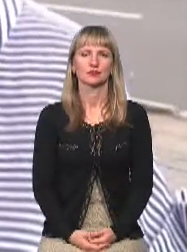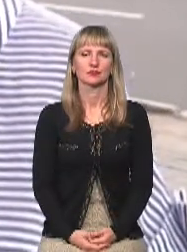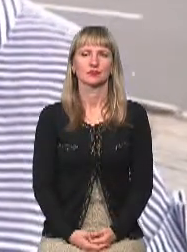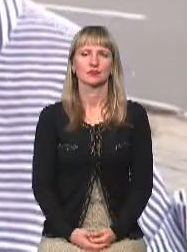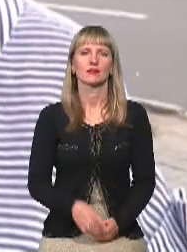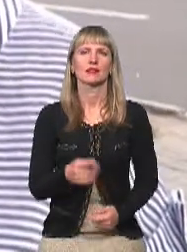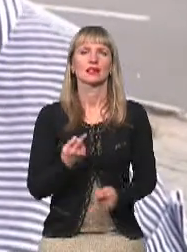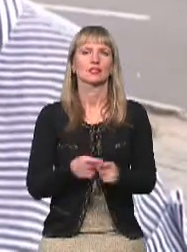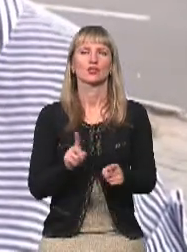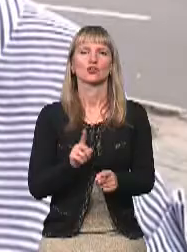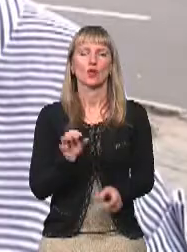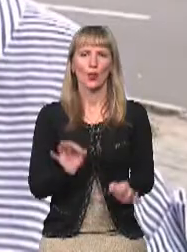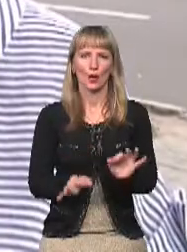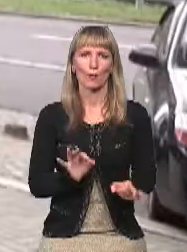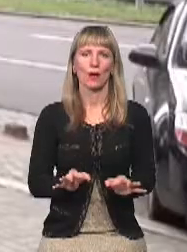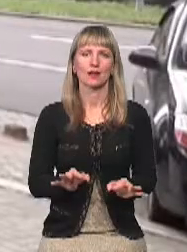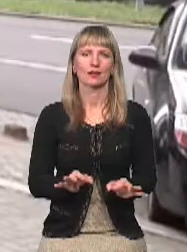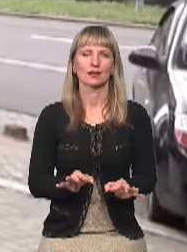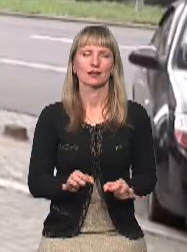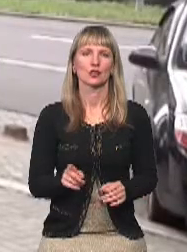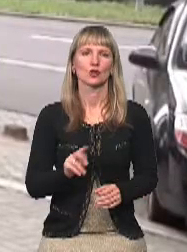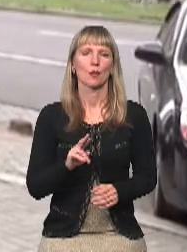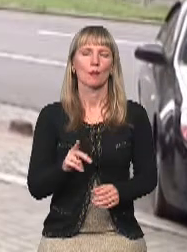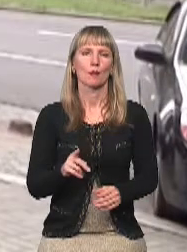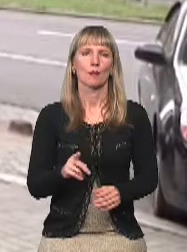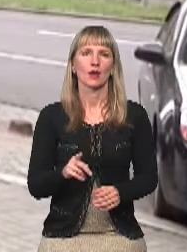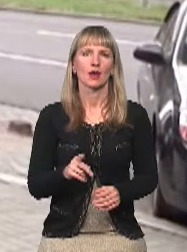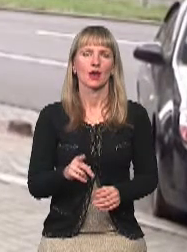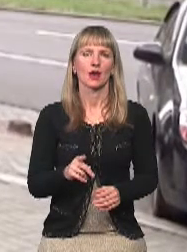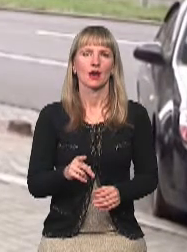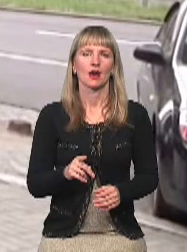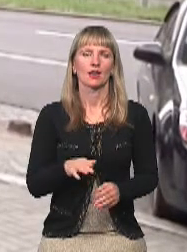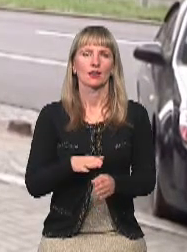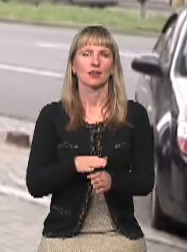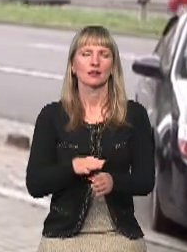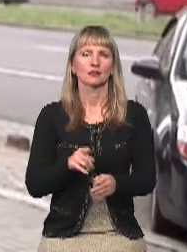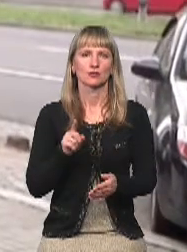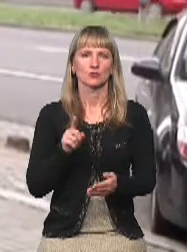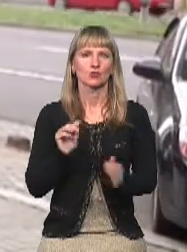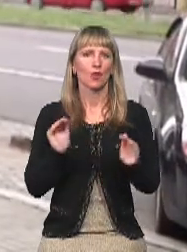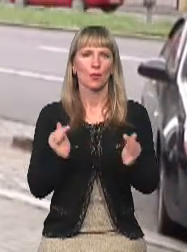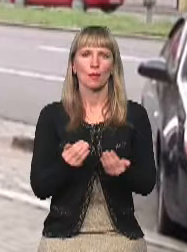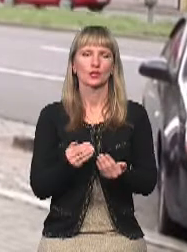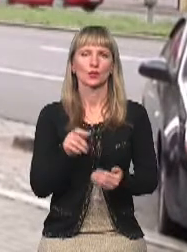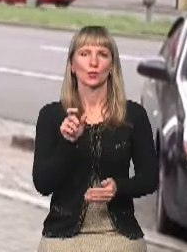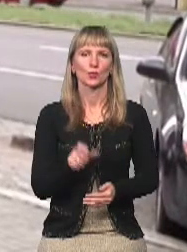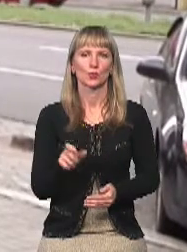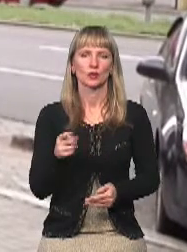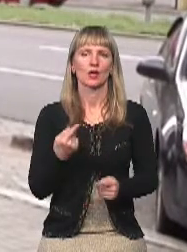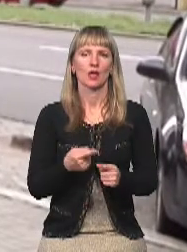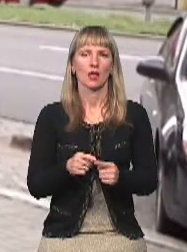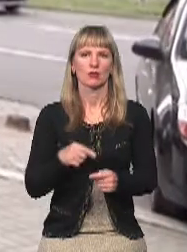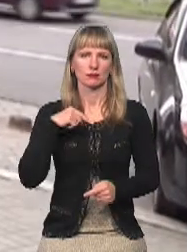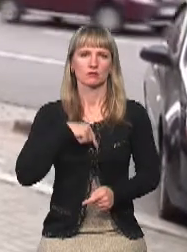Це що, нормально? Щоб не ущемляли самого чоловіка, так сказати. Це, щоб не обмежувало людину. Це гідність